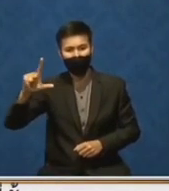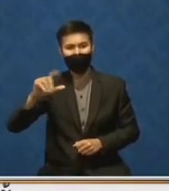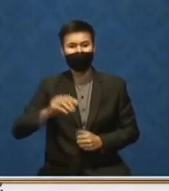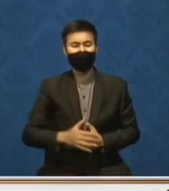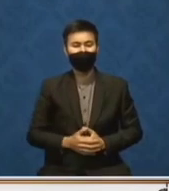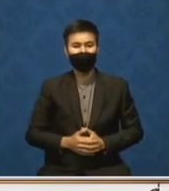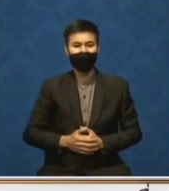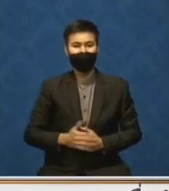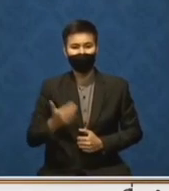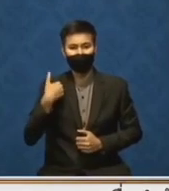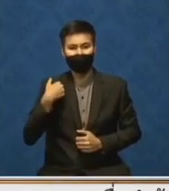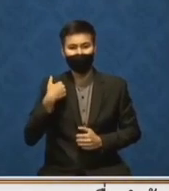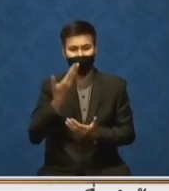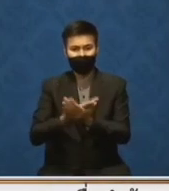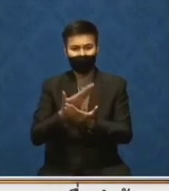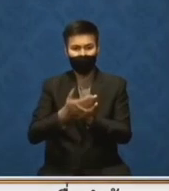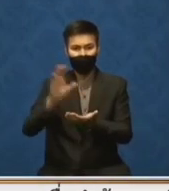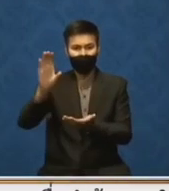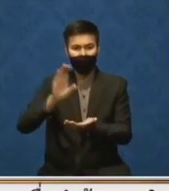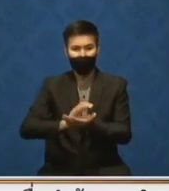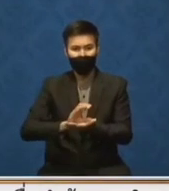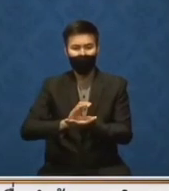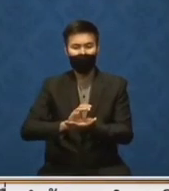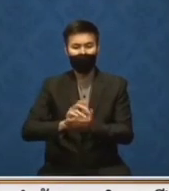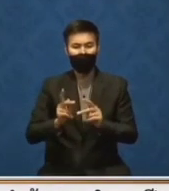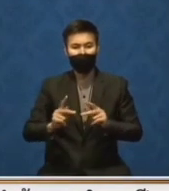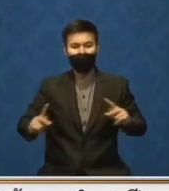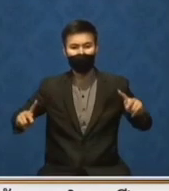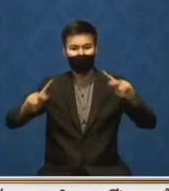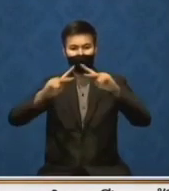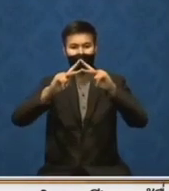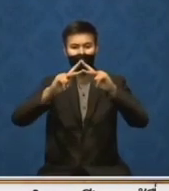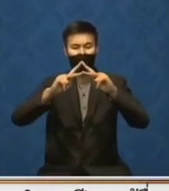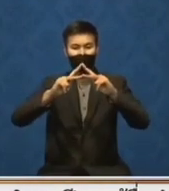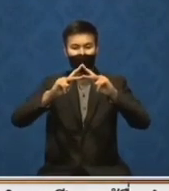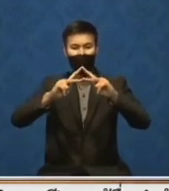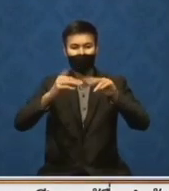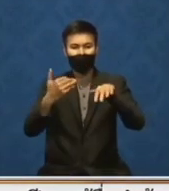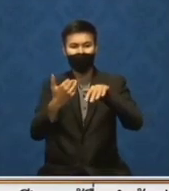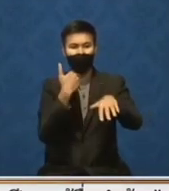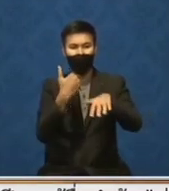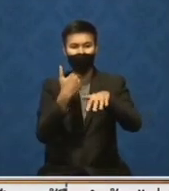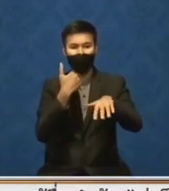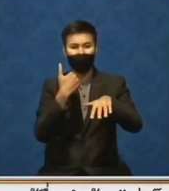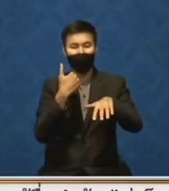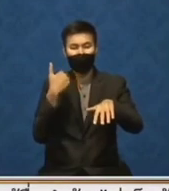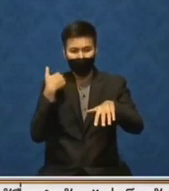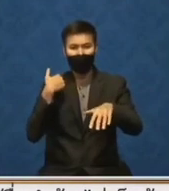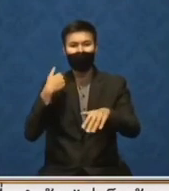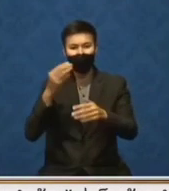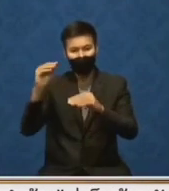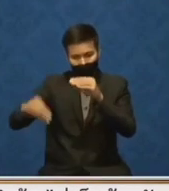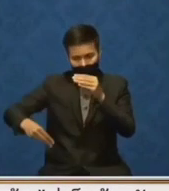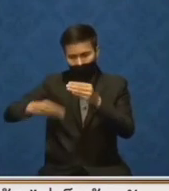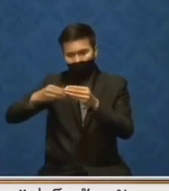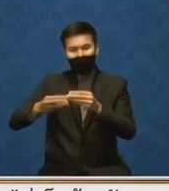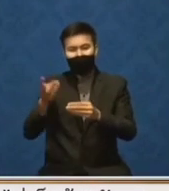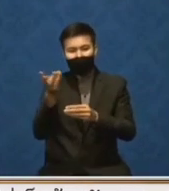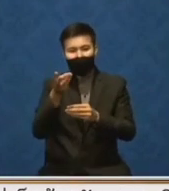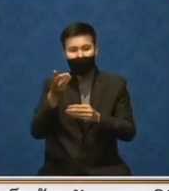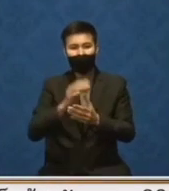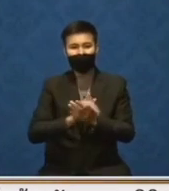ประมาณของกระทรวงคมนาคมเรียกก็ได้เพิ่มมาเล็กน้อยก็ทำทานที่ครบครับแต่ใน